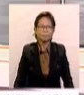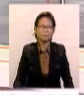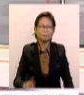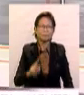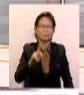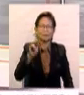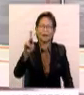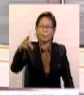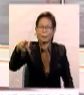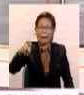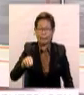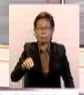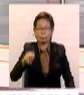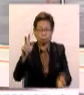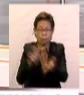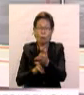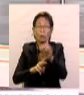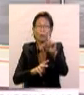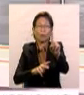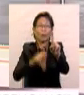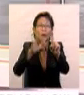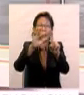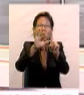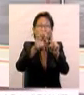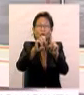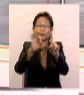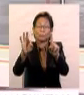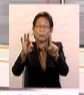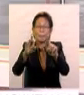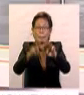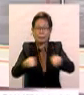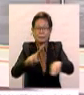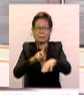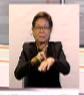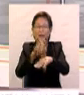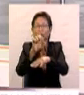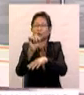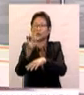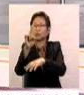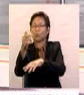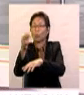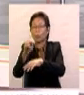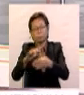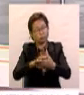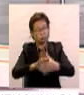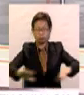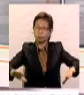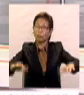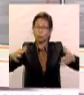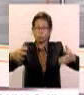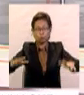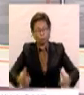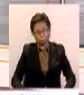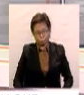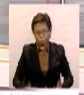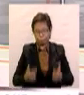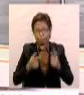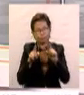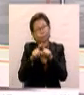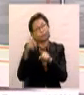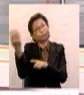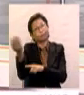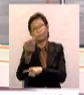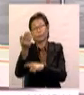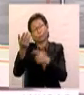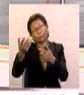Kementerian Pendidikan mengesahkan kesemua 109 pelajar Malaysia di Sudan berada dalam keadaan selamat dan sudah menjalani kehidupan seperti